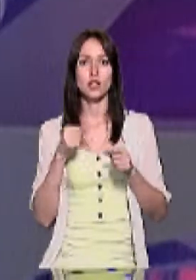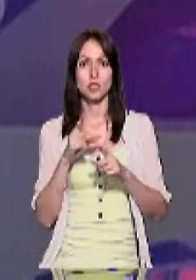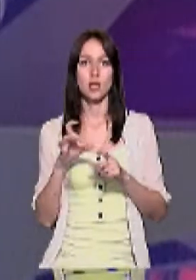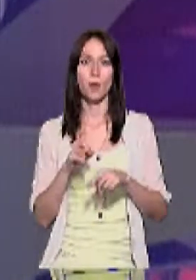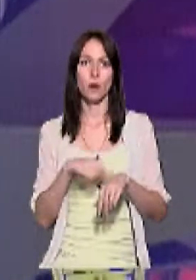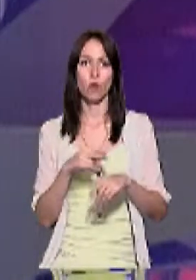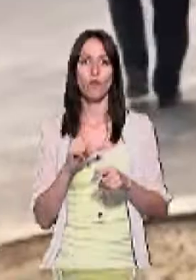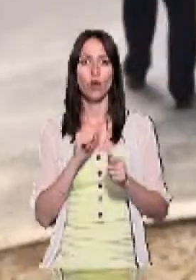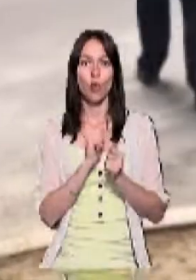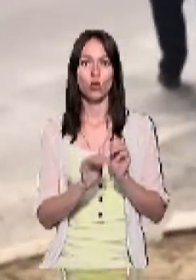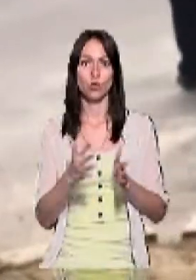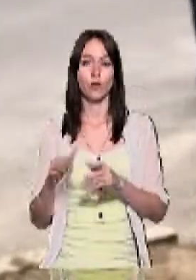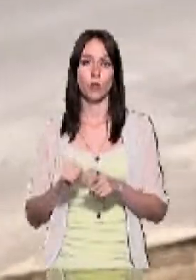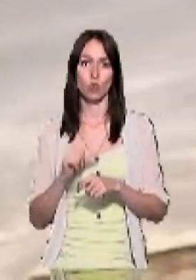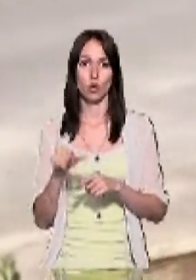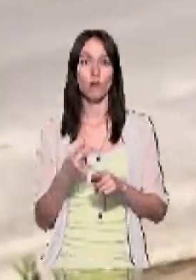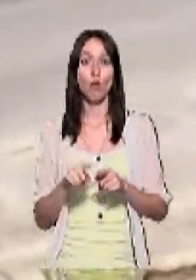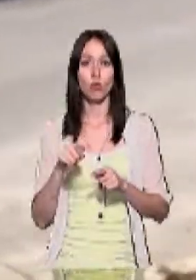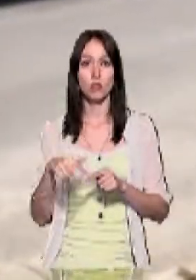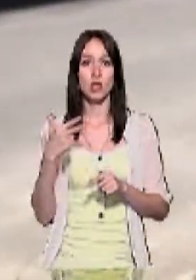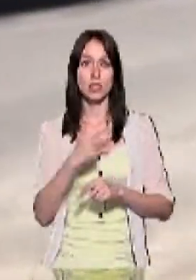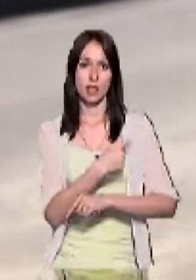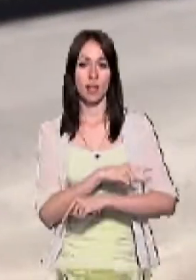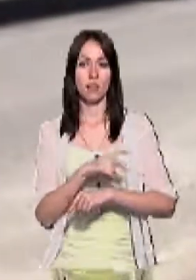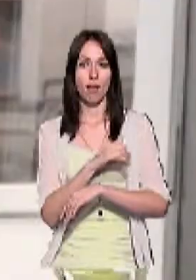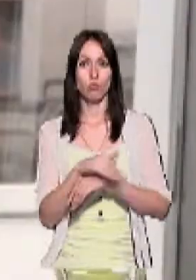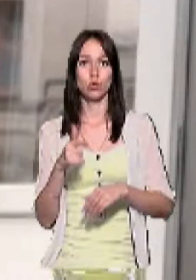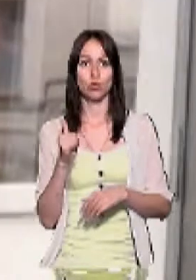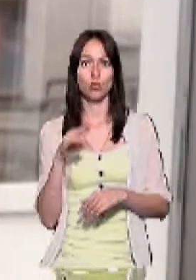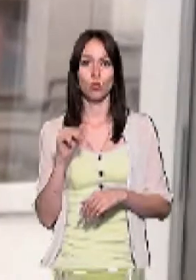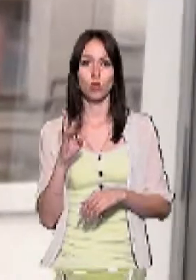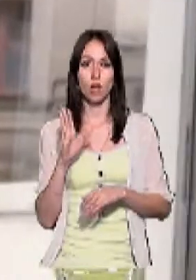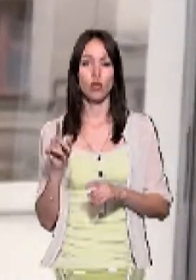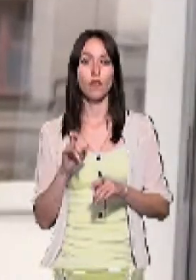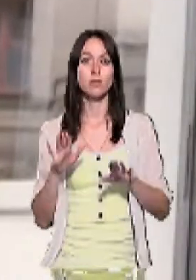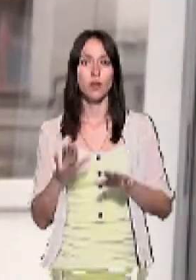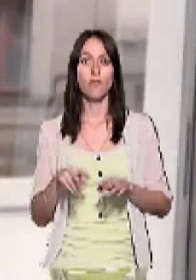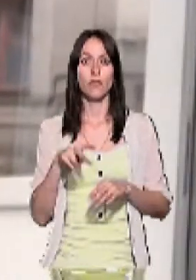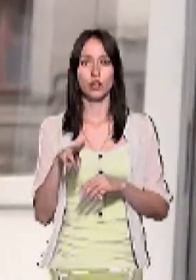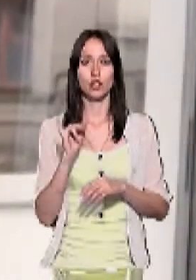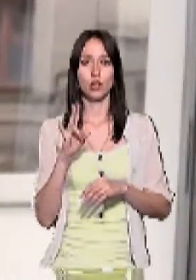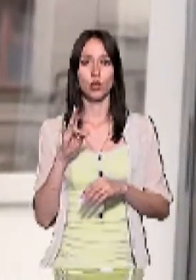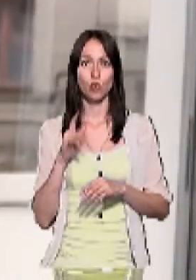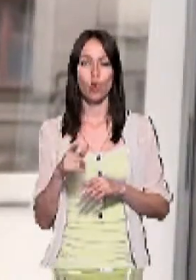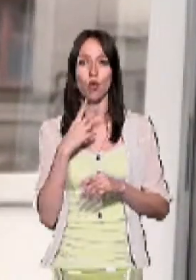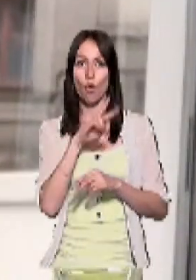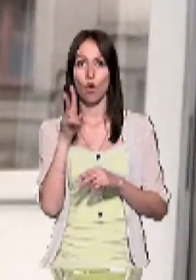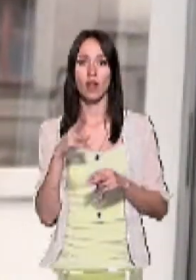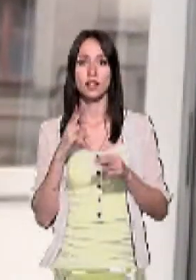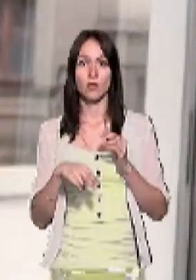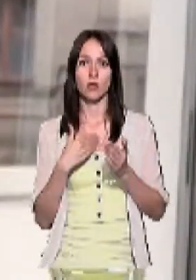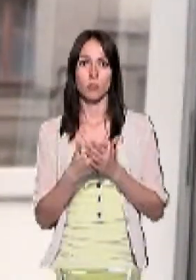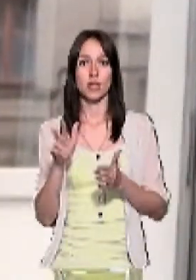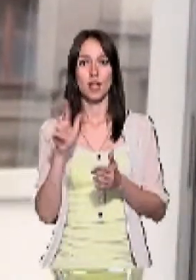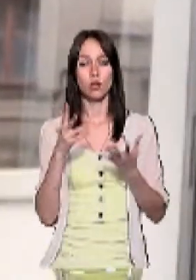кожному випадку окремо. Ось це 30-та лікарня на вулиці Гуданова. З приміщення вийшли кінологи. Огляд тут завершили близько 3-го